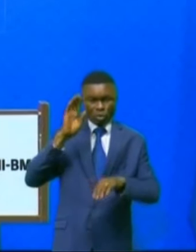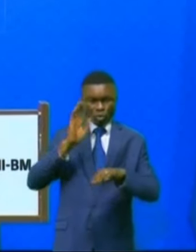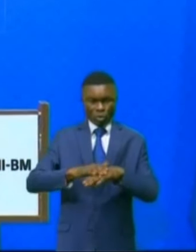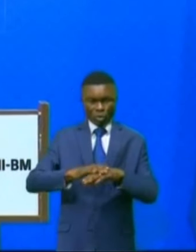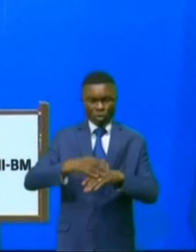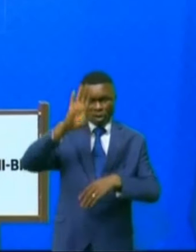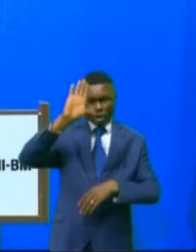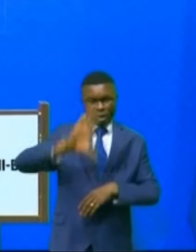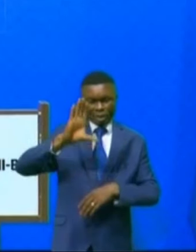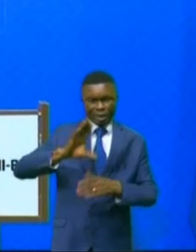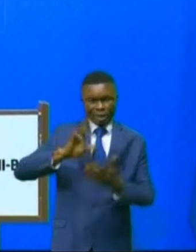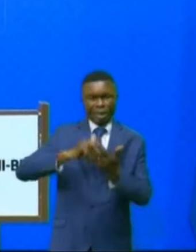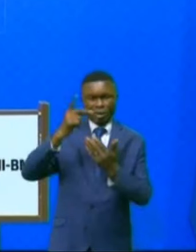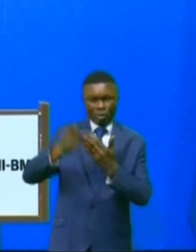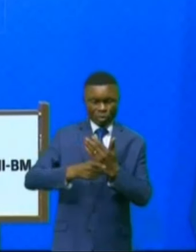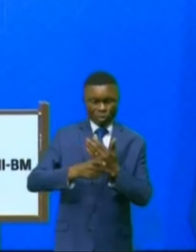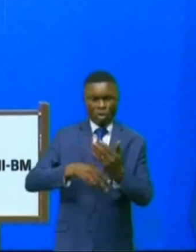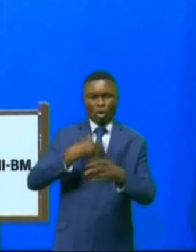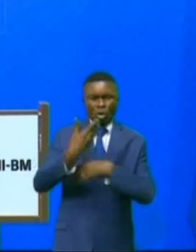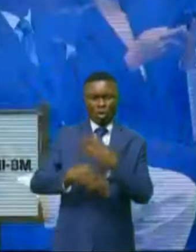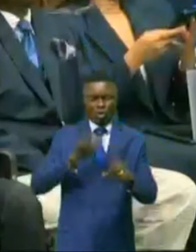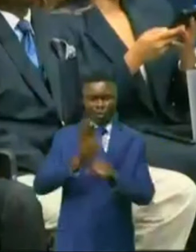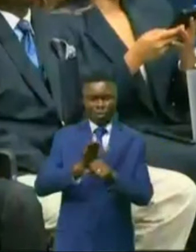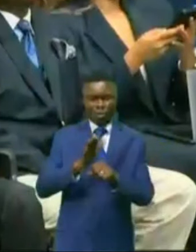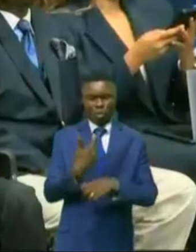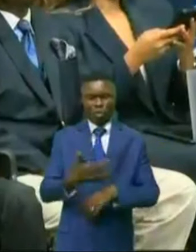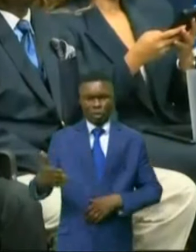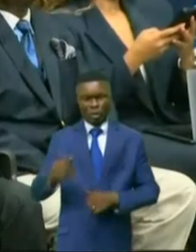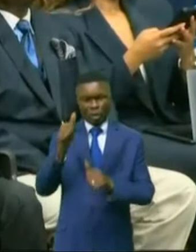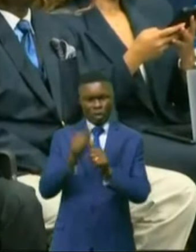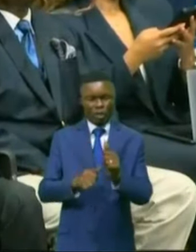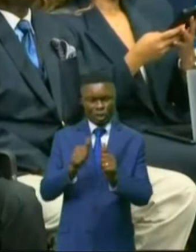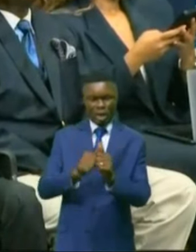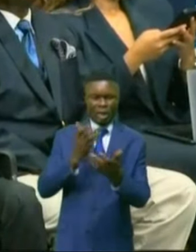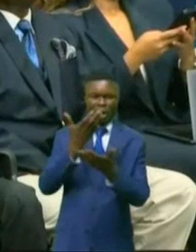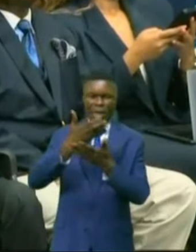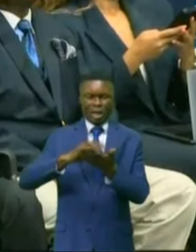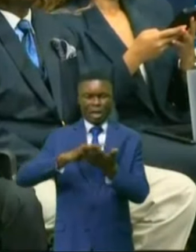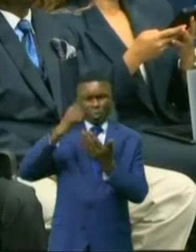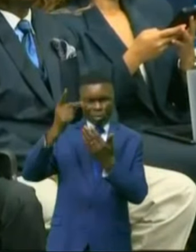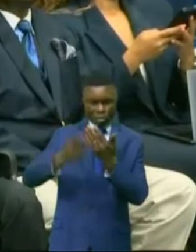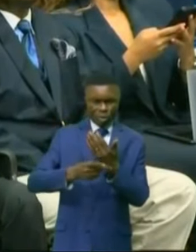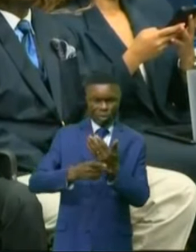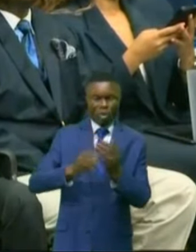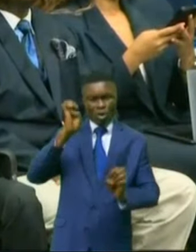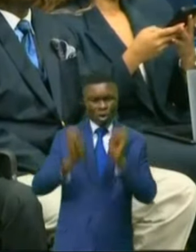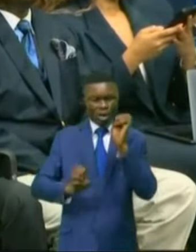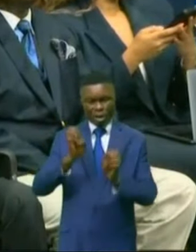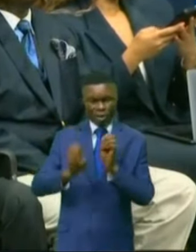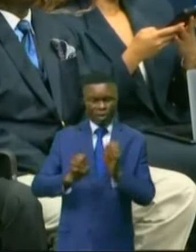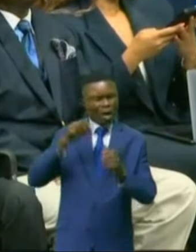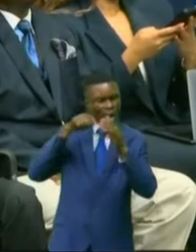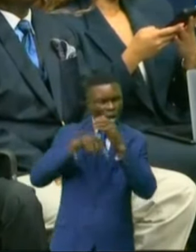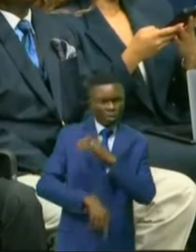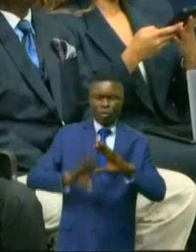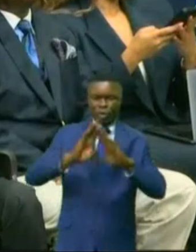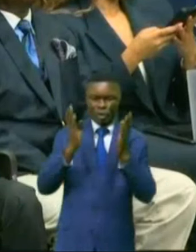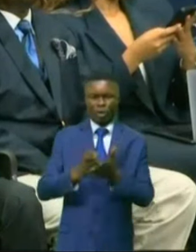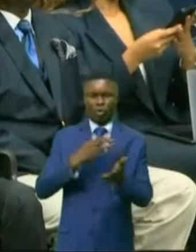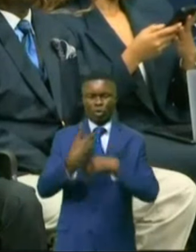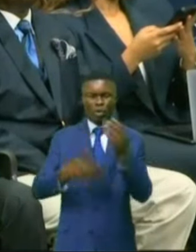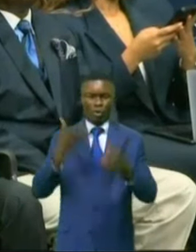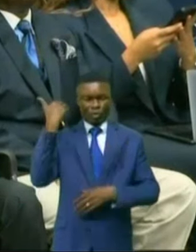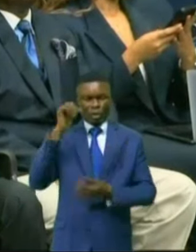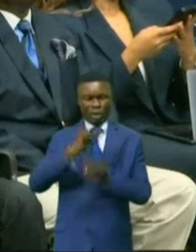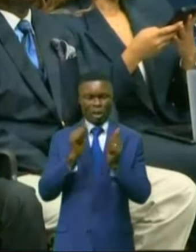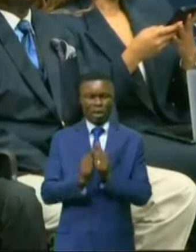cinquième revue, ça veut dire qu'on a parcouru beaucoup de chemin. Vous savez qu'à chaque revue, il y avait une évaluation approfondie de tout ce que nous avons fait en